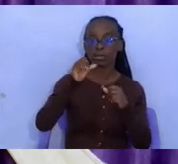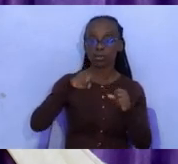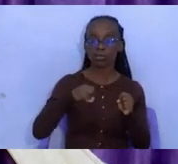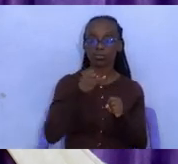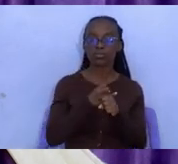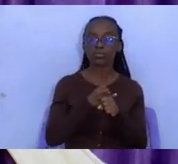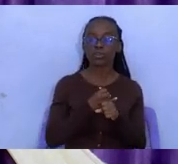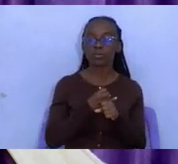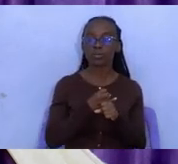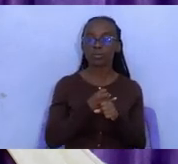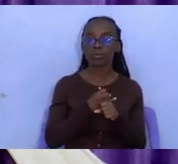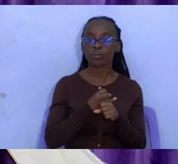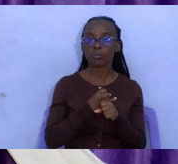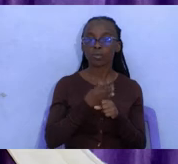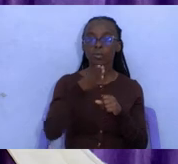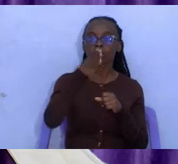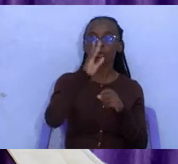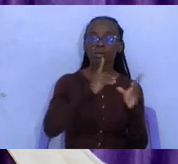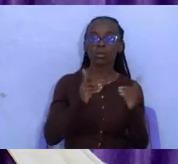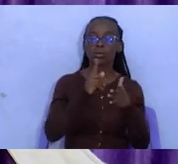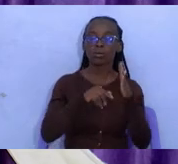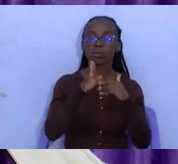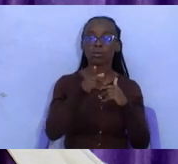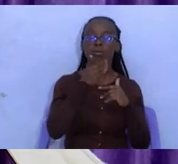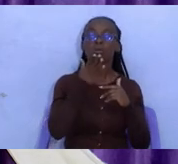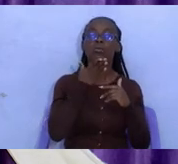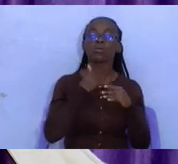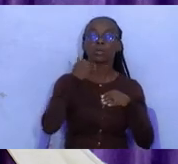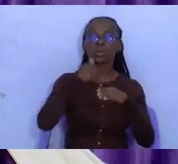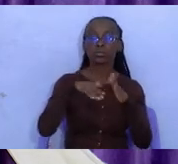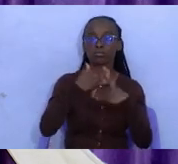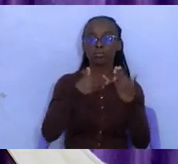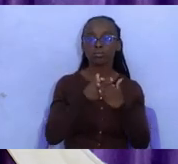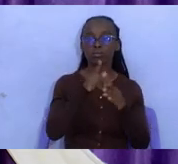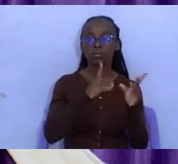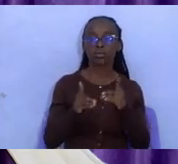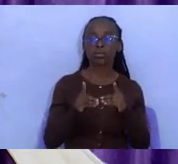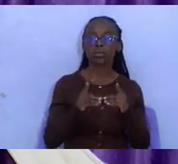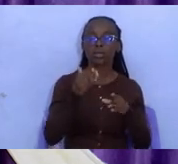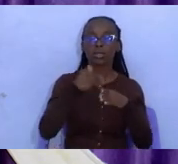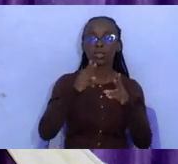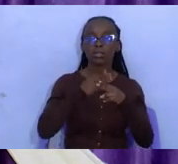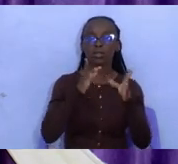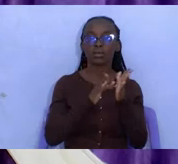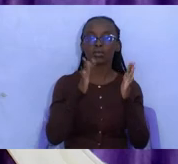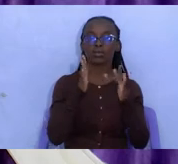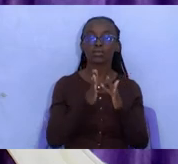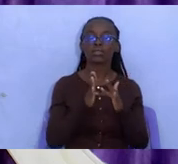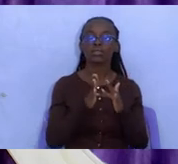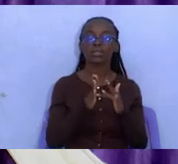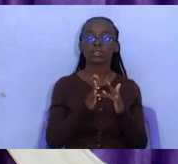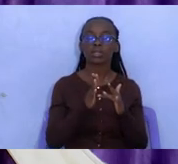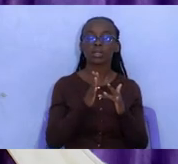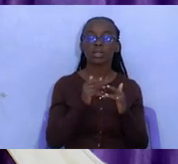yako. Natangaza Mungu atakufanikisha katika kila unachoweka mikono zako kufanya. Katika jina la Yesu.